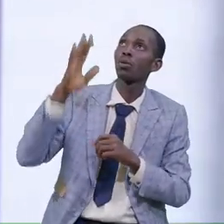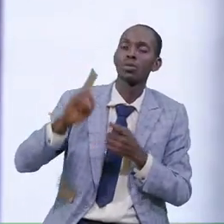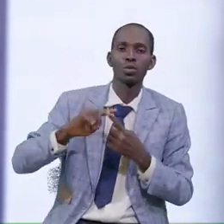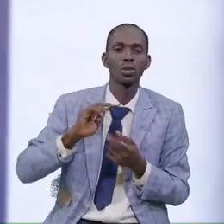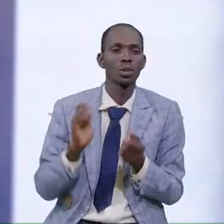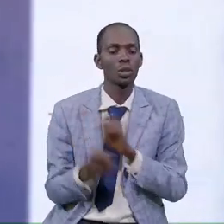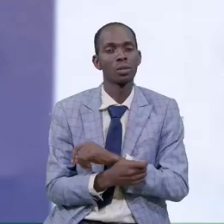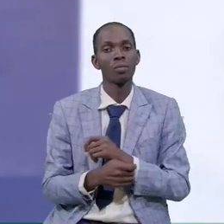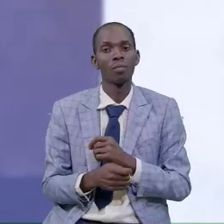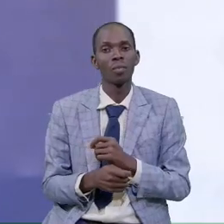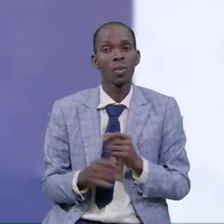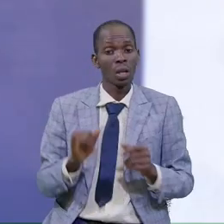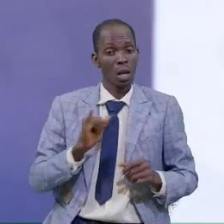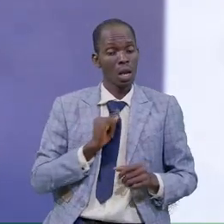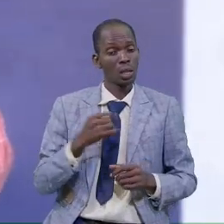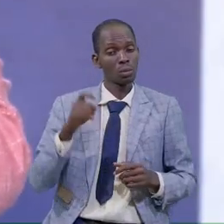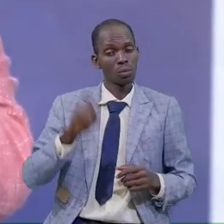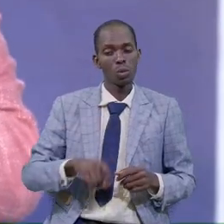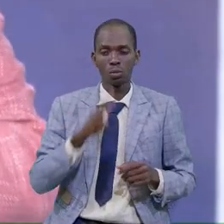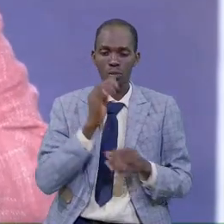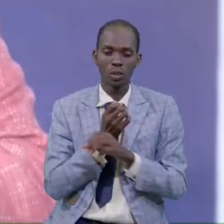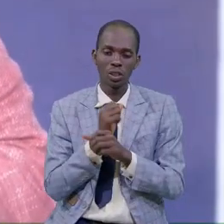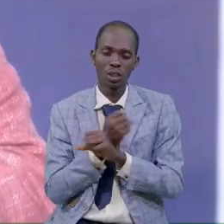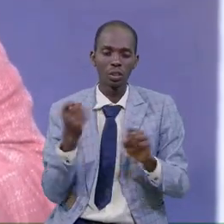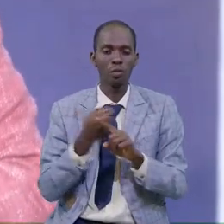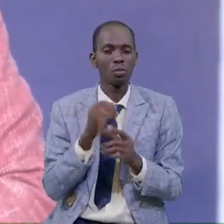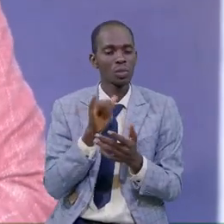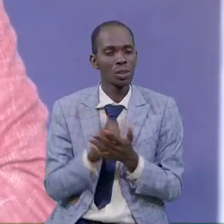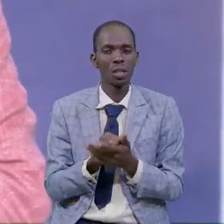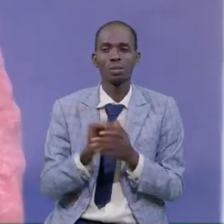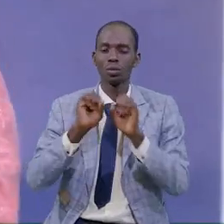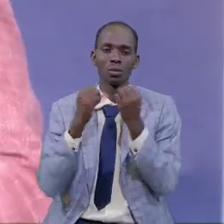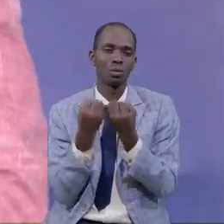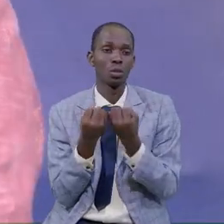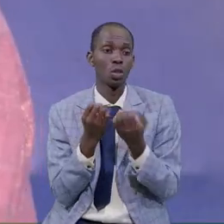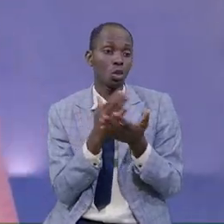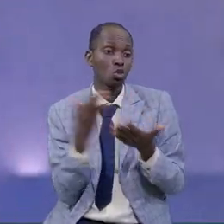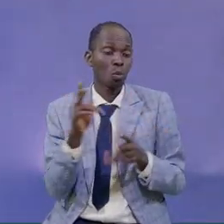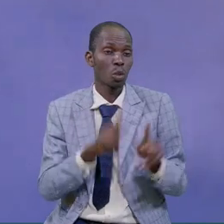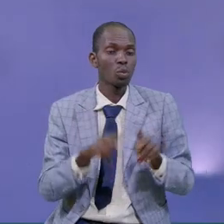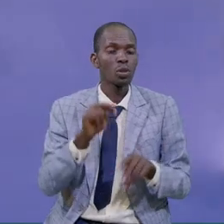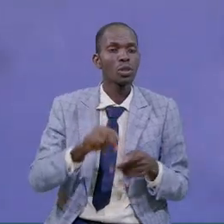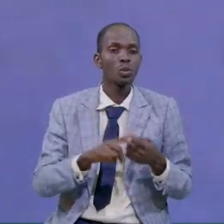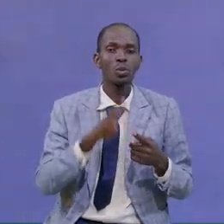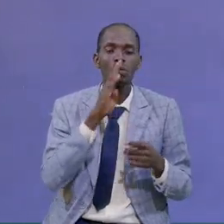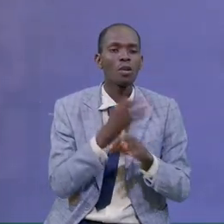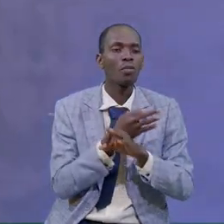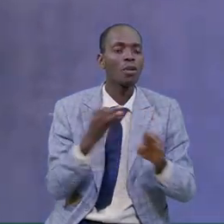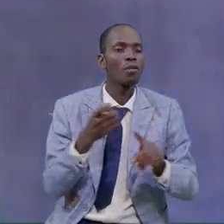Il devait être sauvé de cette société. Il y a des gens qui doivent être sauvés de la substance. La